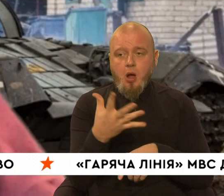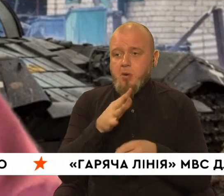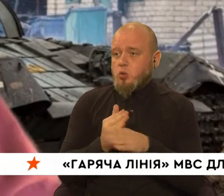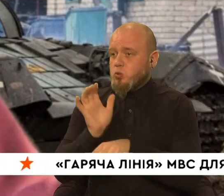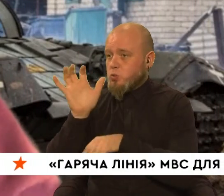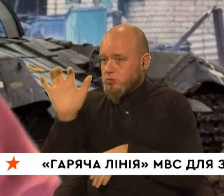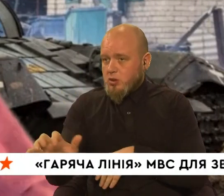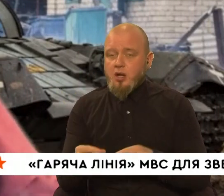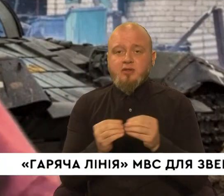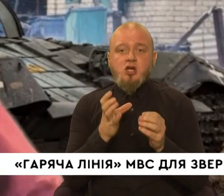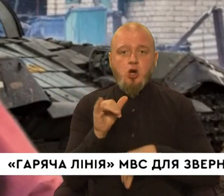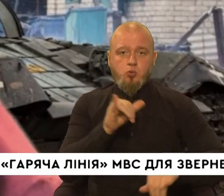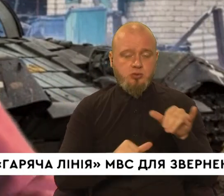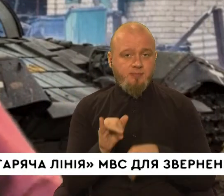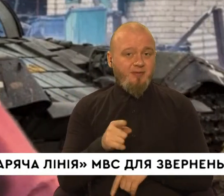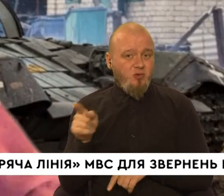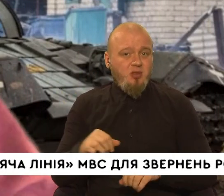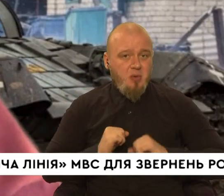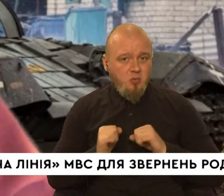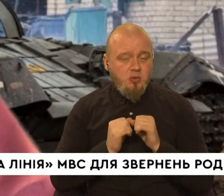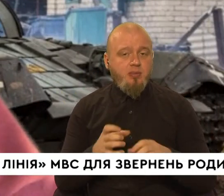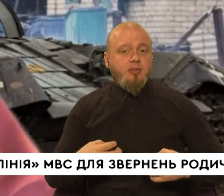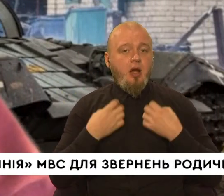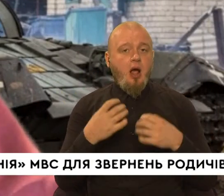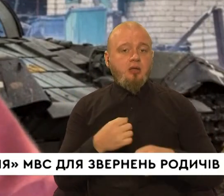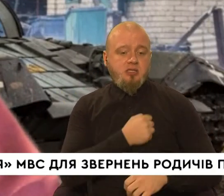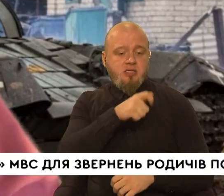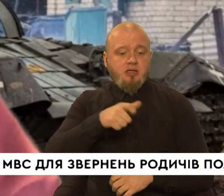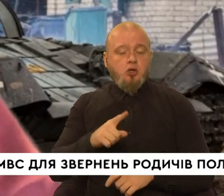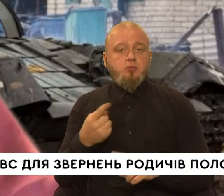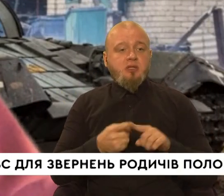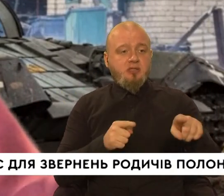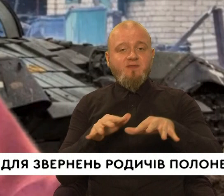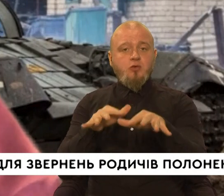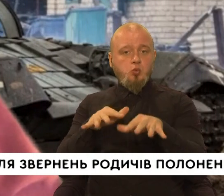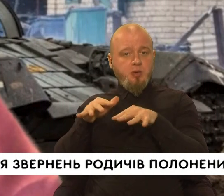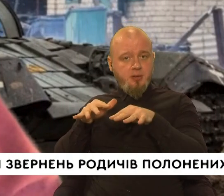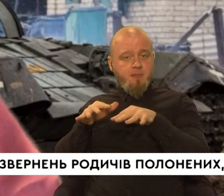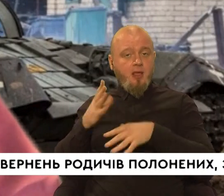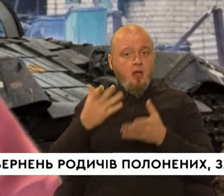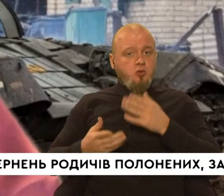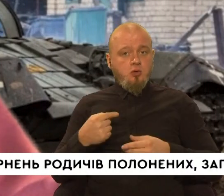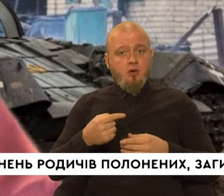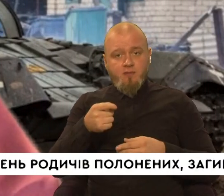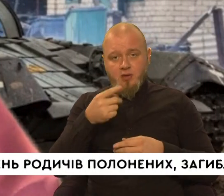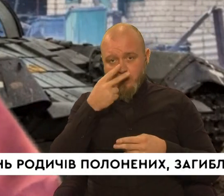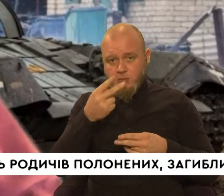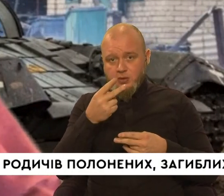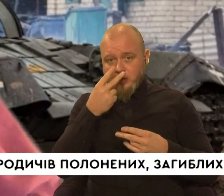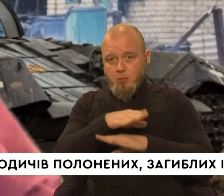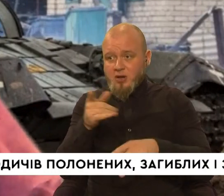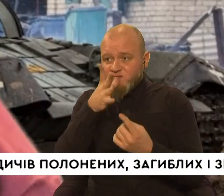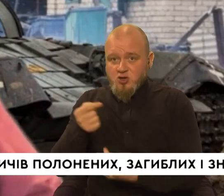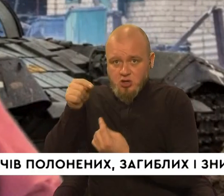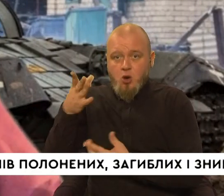5 туди, 10 ще кудись. І вони намагаються налякати захисників, аби ті відступили. Якщо не побачите їх вчасно,